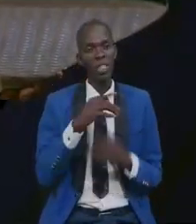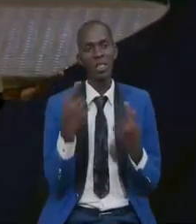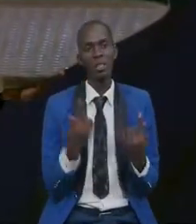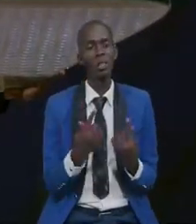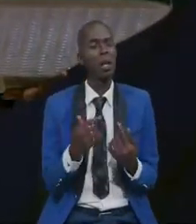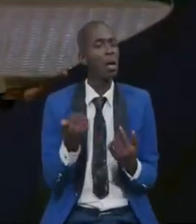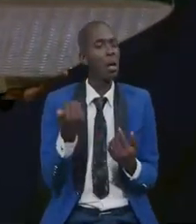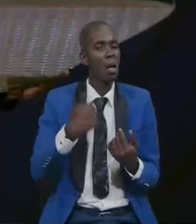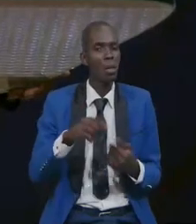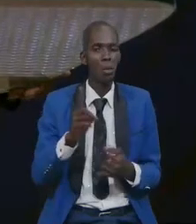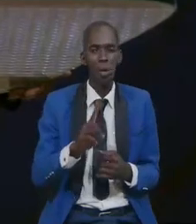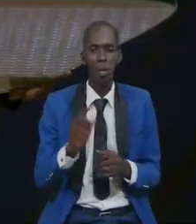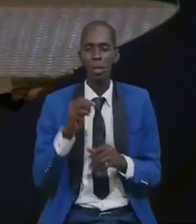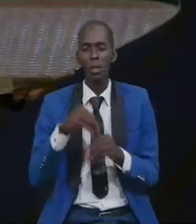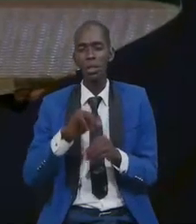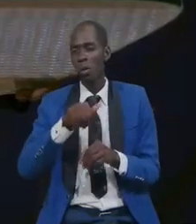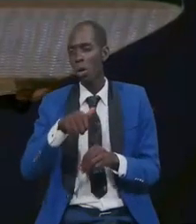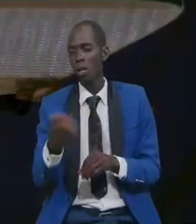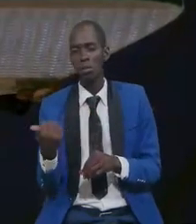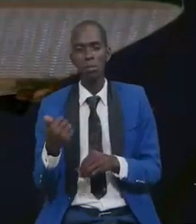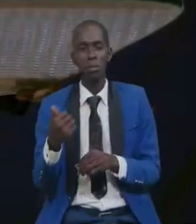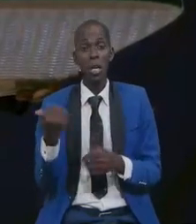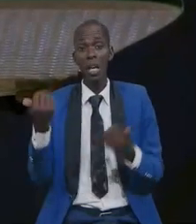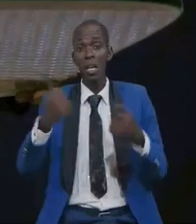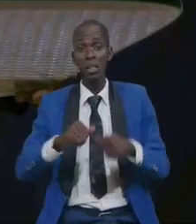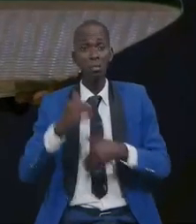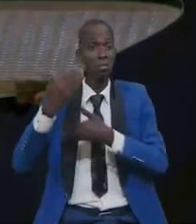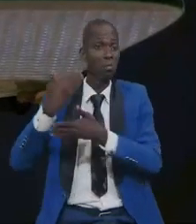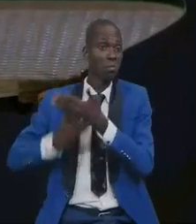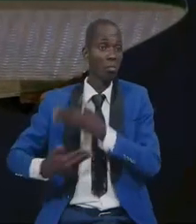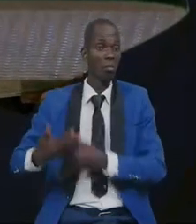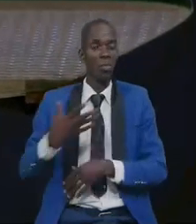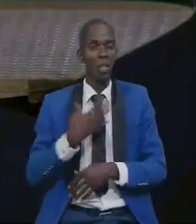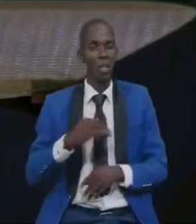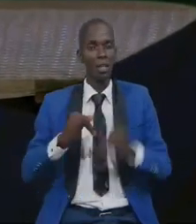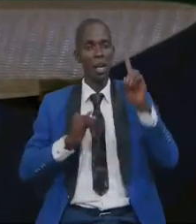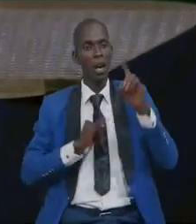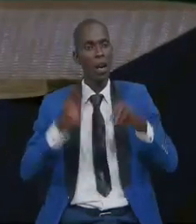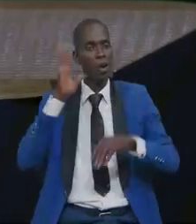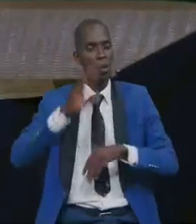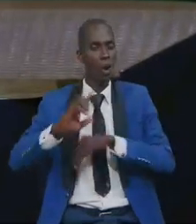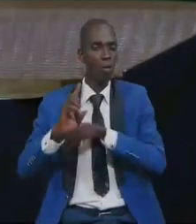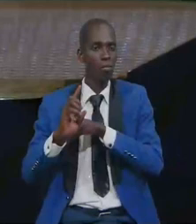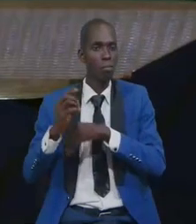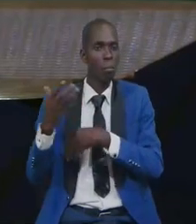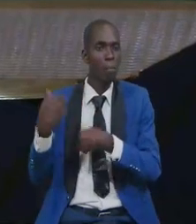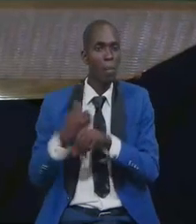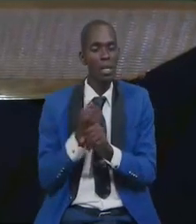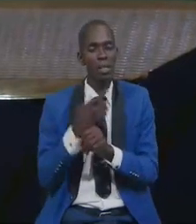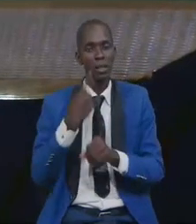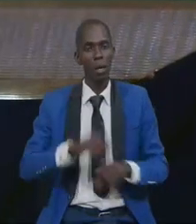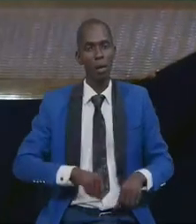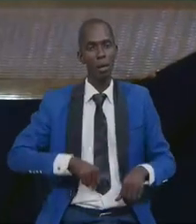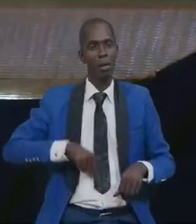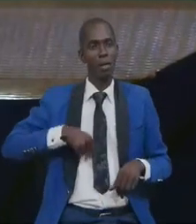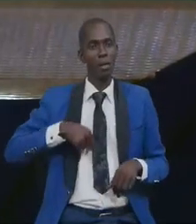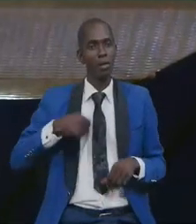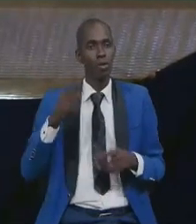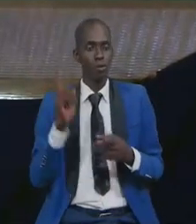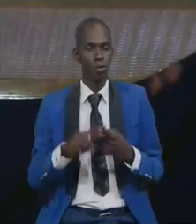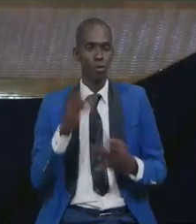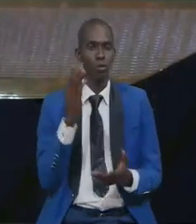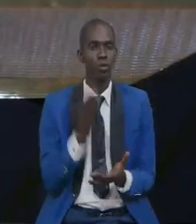quelle génération, je punirai et je ferai cesser l'orgueil des hautains. Je ferai cesser l'orgueil